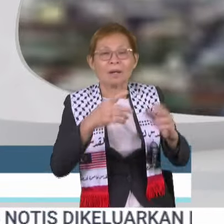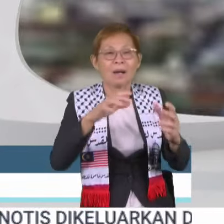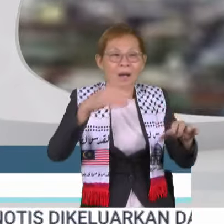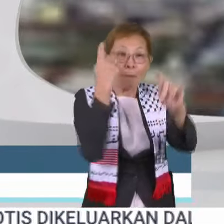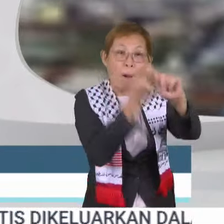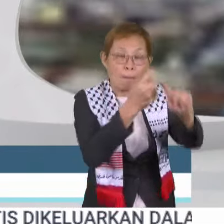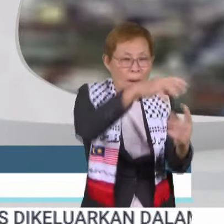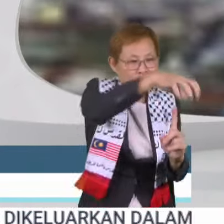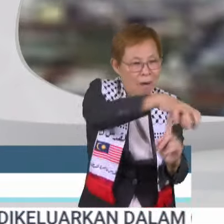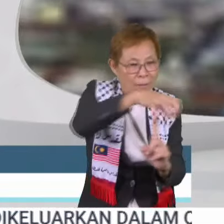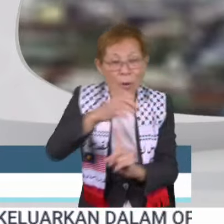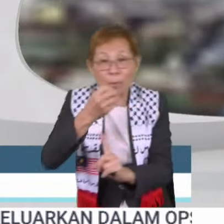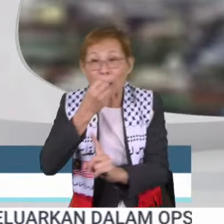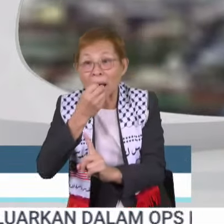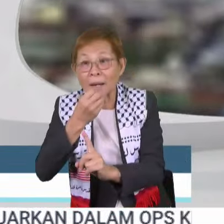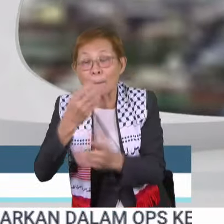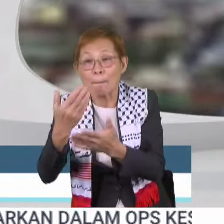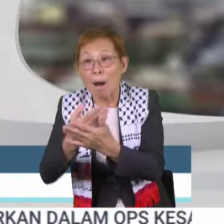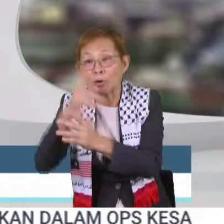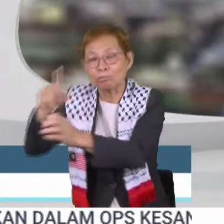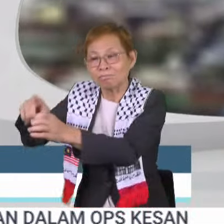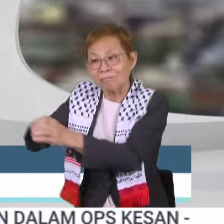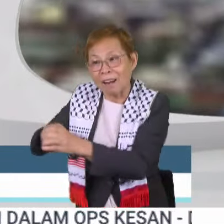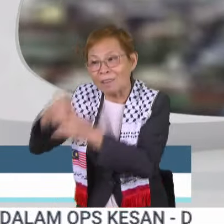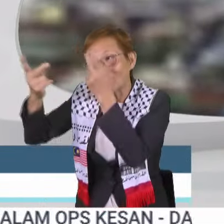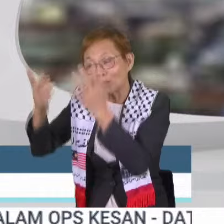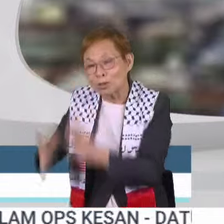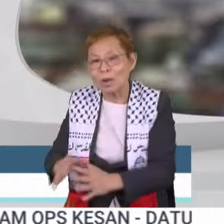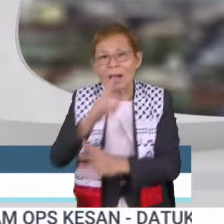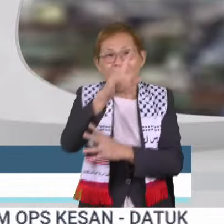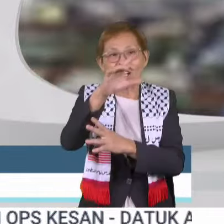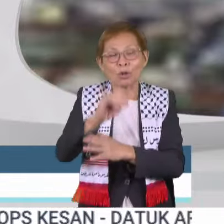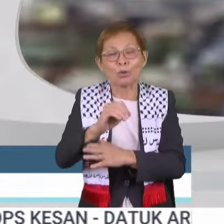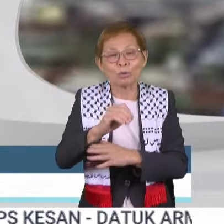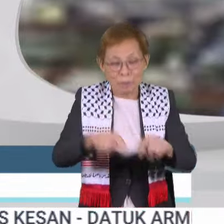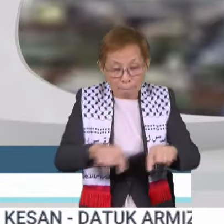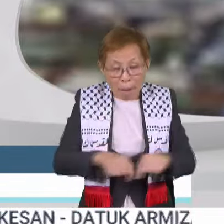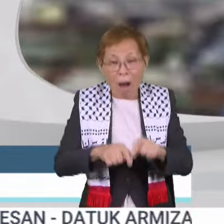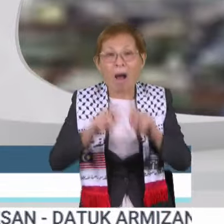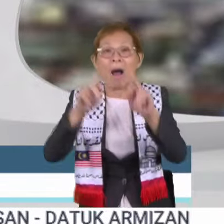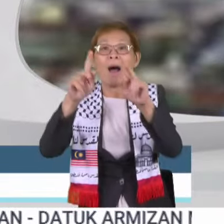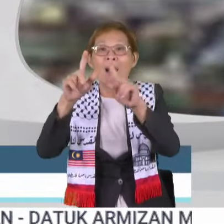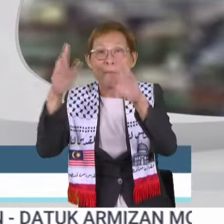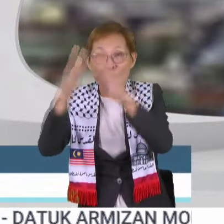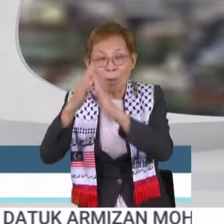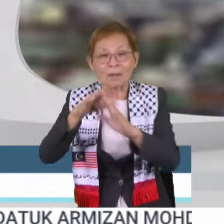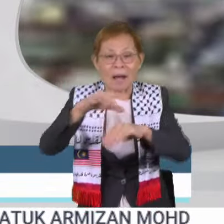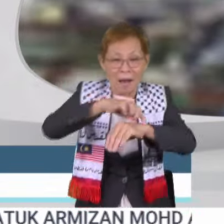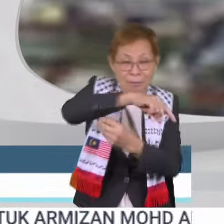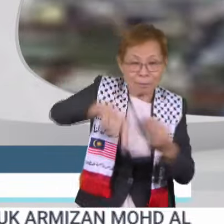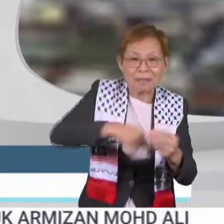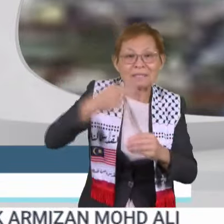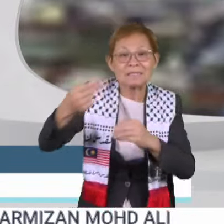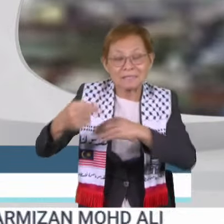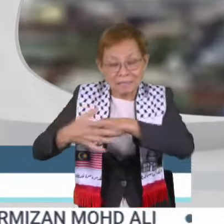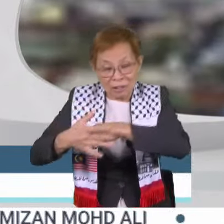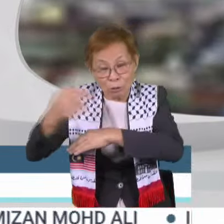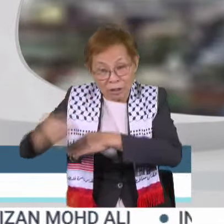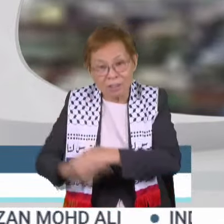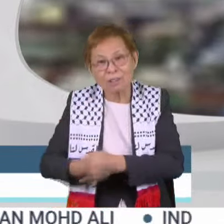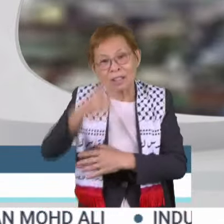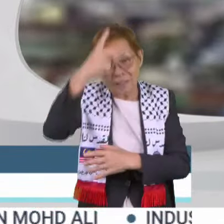makanan baharu sebagai daya tarikan exco kerajaan tempatan Perumahan alam sekitar dan teknologi hijau Negeri Datuk Mohamad